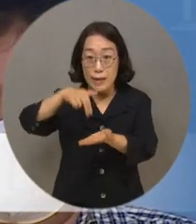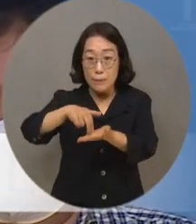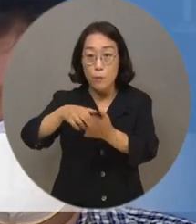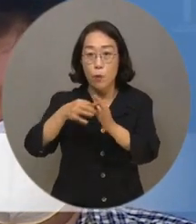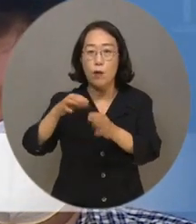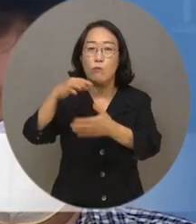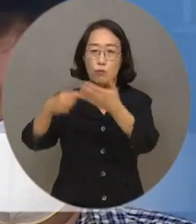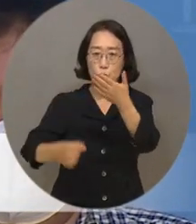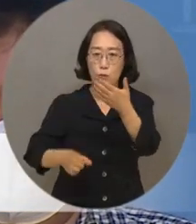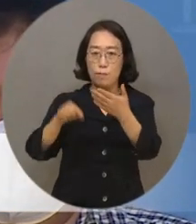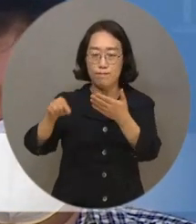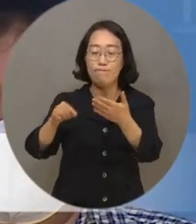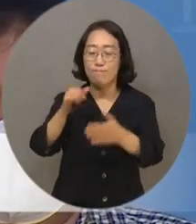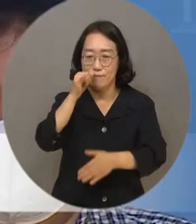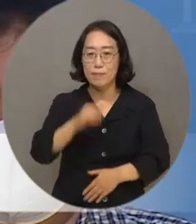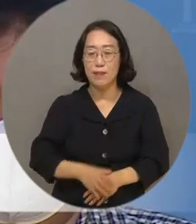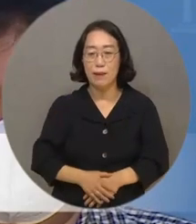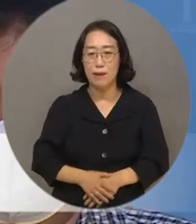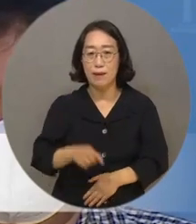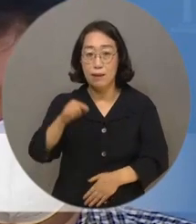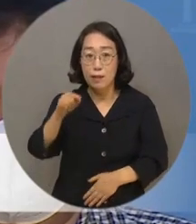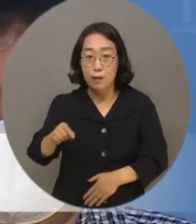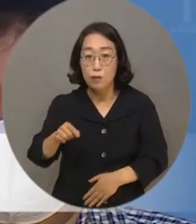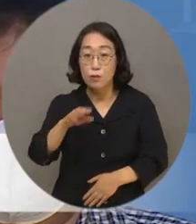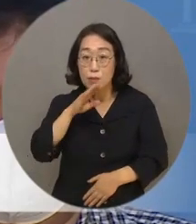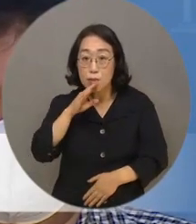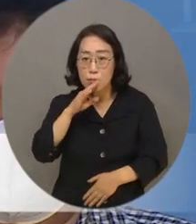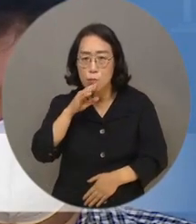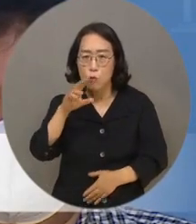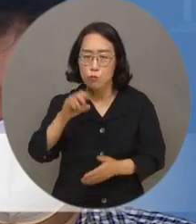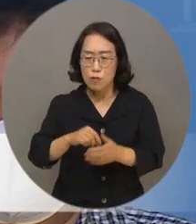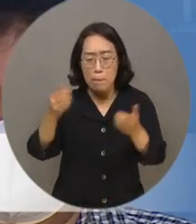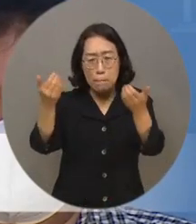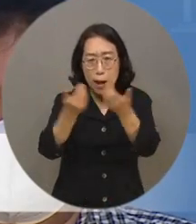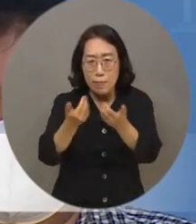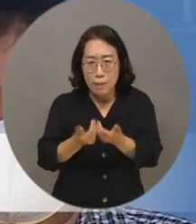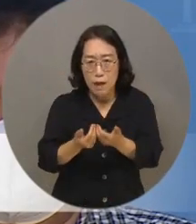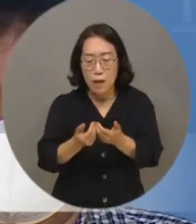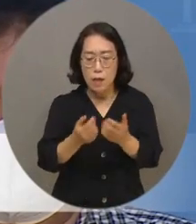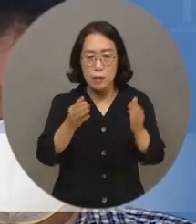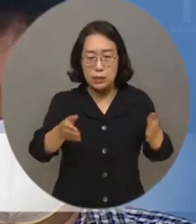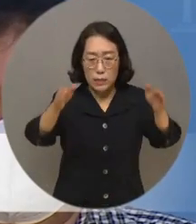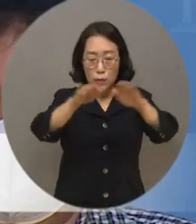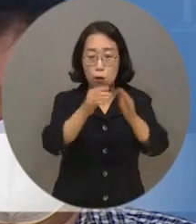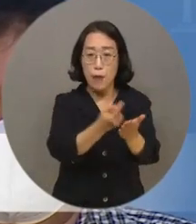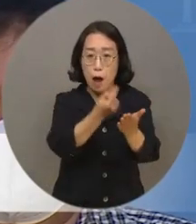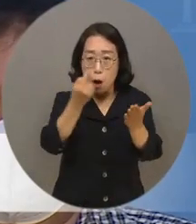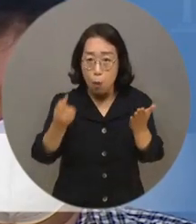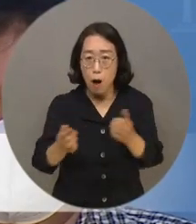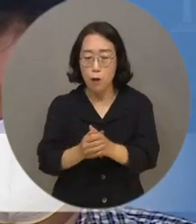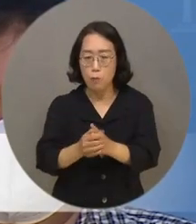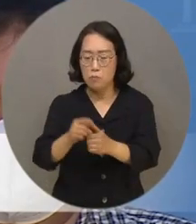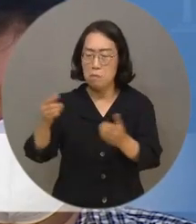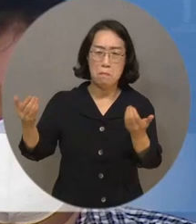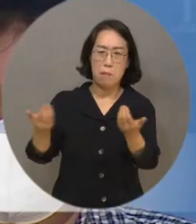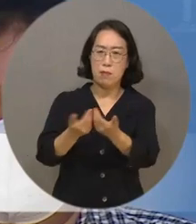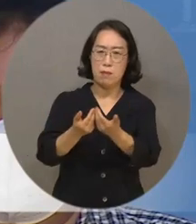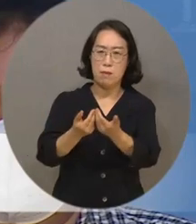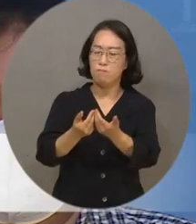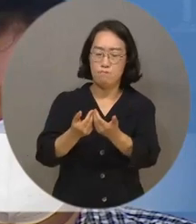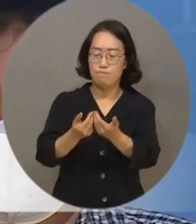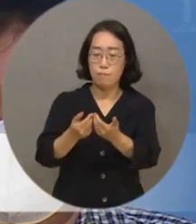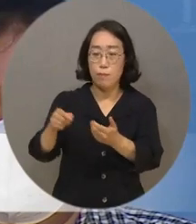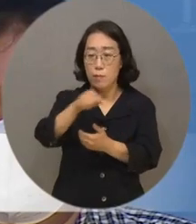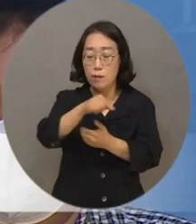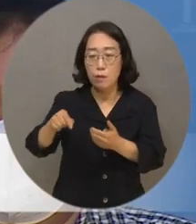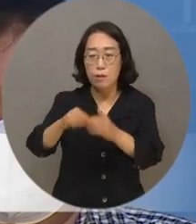있습니다. 이번 프로그램은 현재도 갈등 중인 탈시설 논리와 반탈시설 논리를